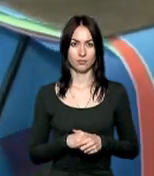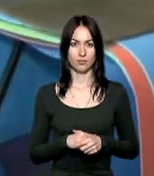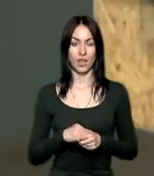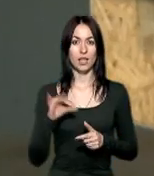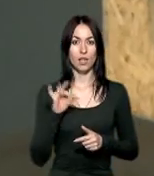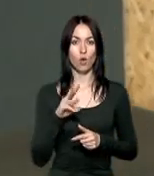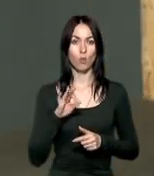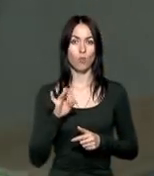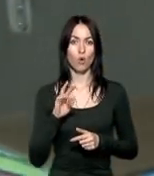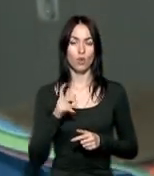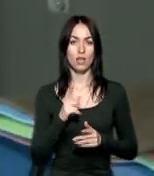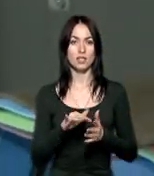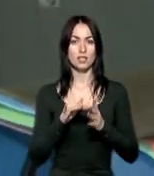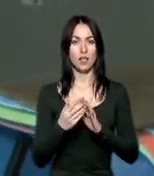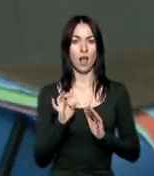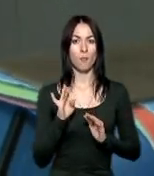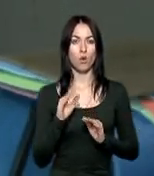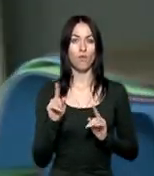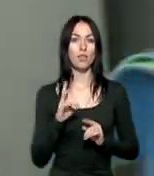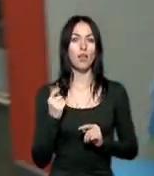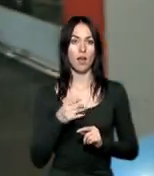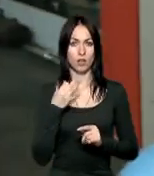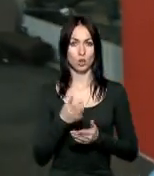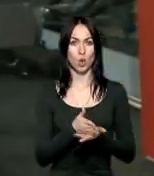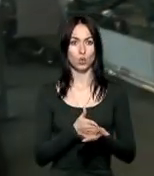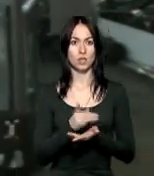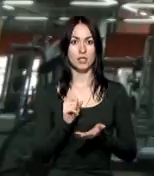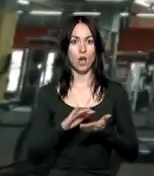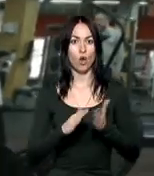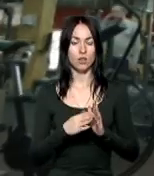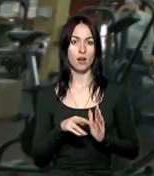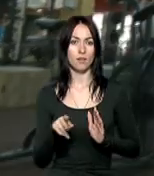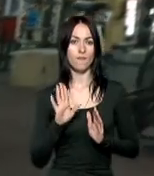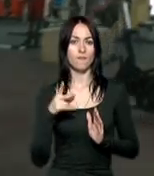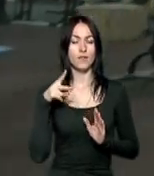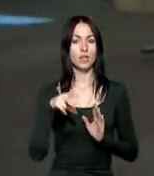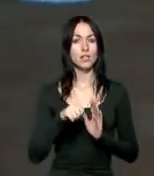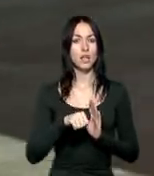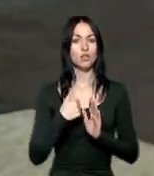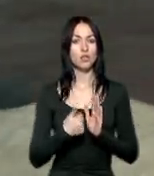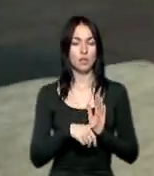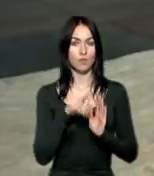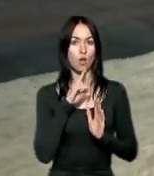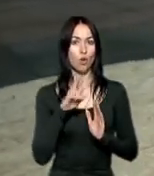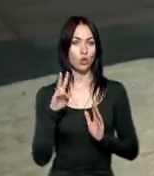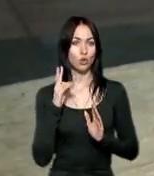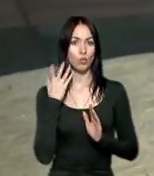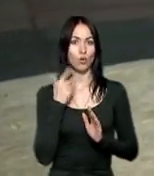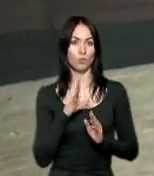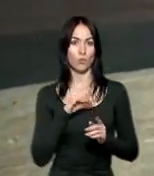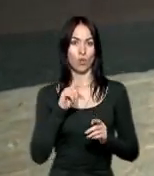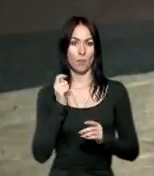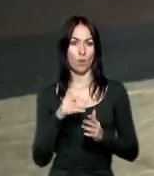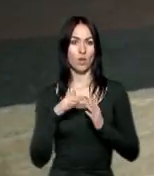Ігор Муринець з села Борова, що на Харківщині. Каже, служити за контрактом пішов у 2016-му. Два роки тому під час боїв на